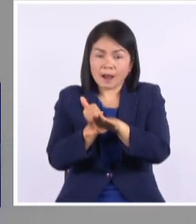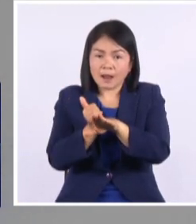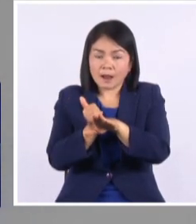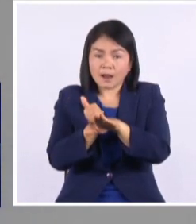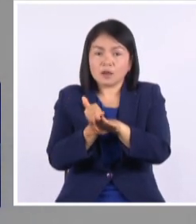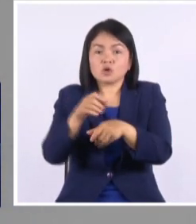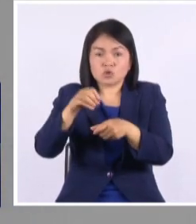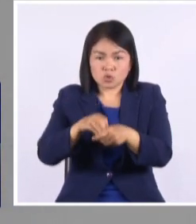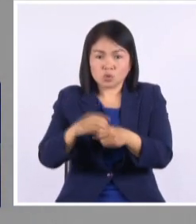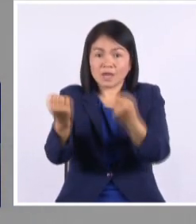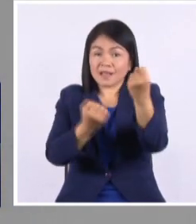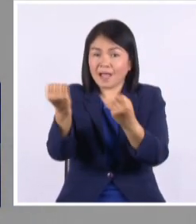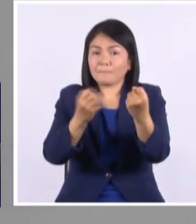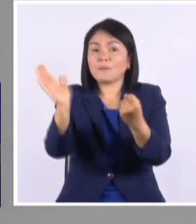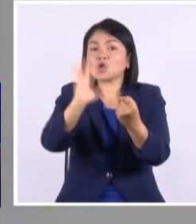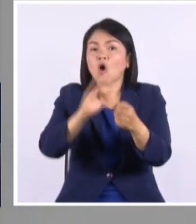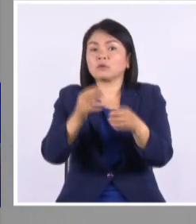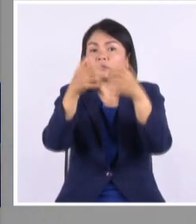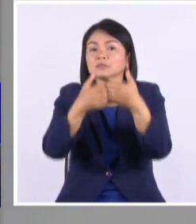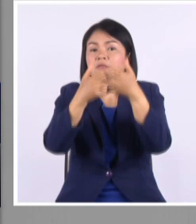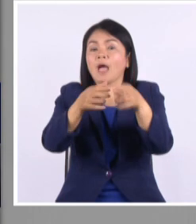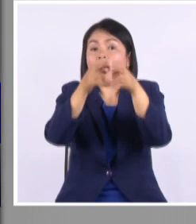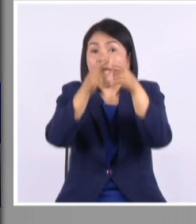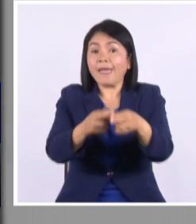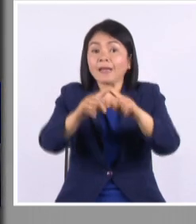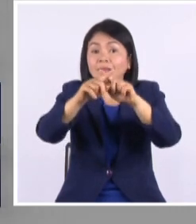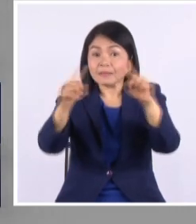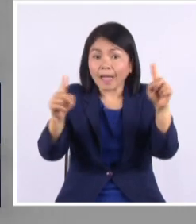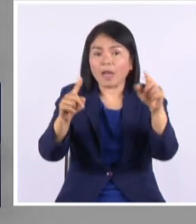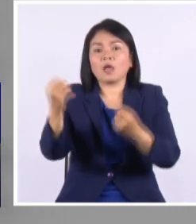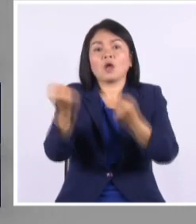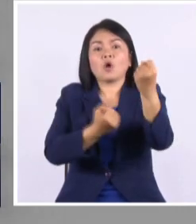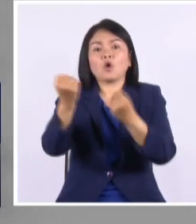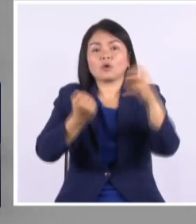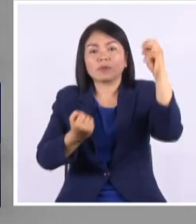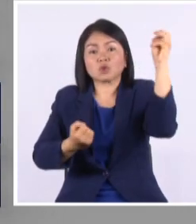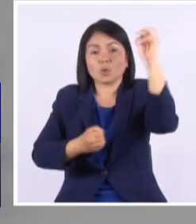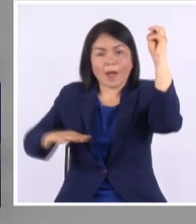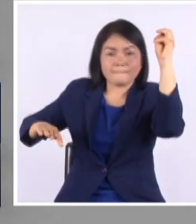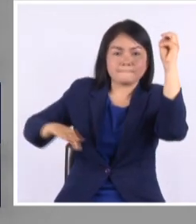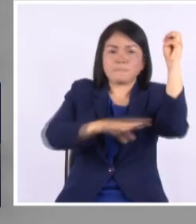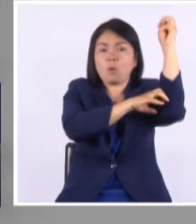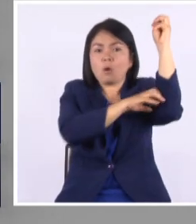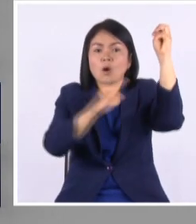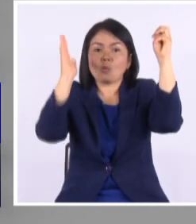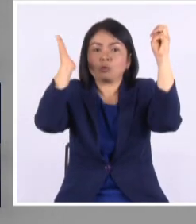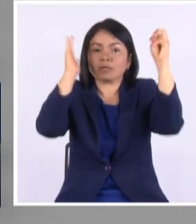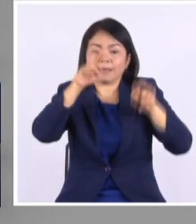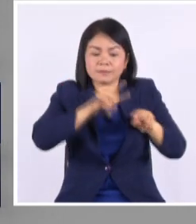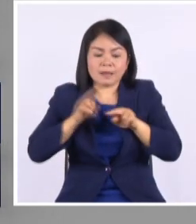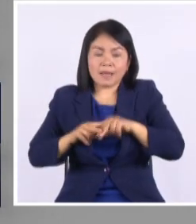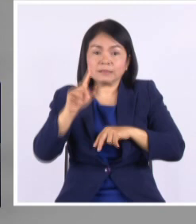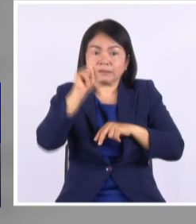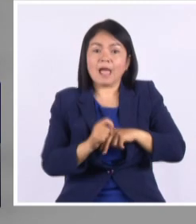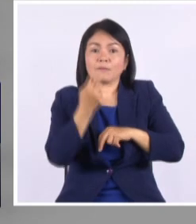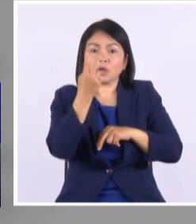เมื่อคืนวันเสาร์ที่ผ่านมานะครับที่เมืองคริสตัลรัฐเท็กซัสโดยที่ระบุว่าหลังจากที่ตรวจสอบจากกล้องบันทึกข้อมูลที่กู้คืนมาได้